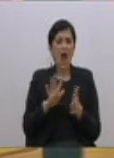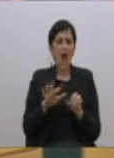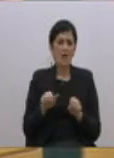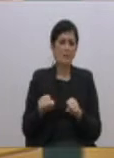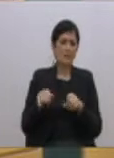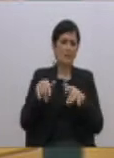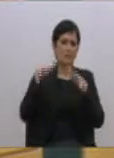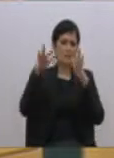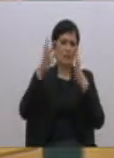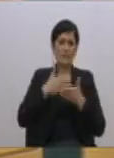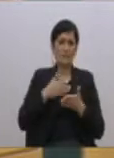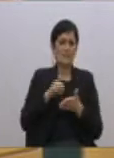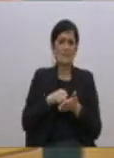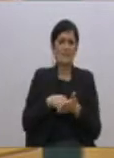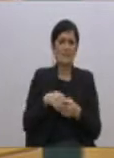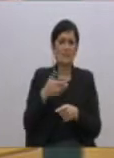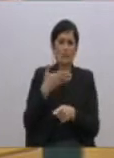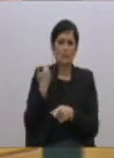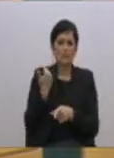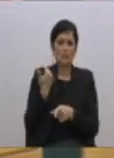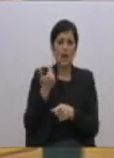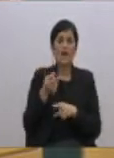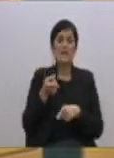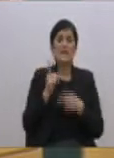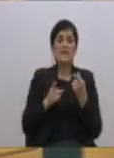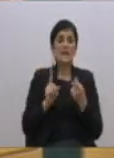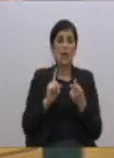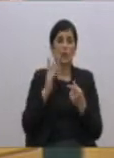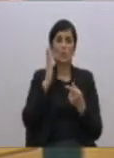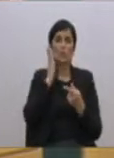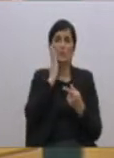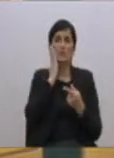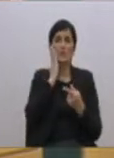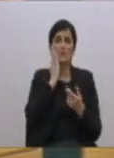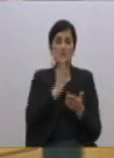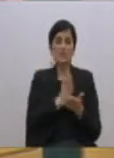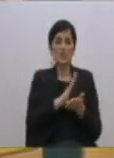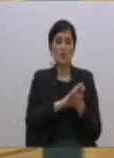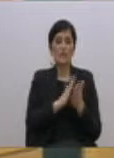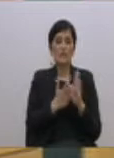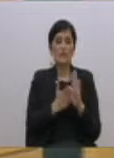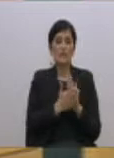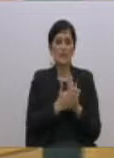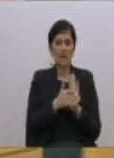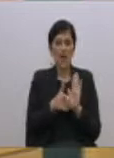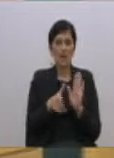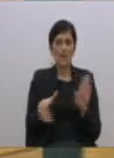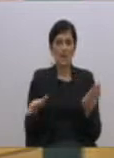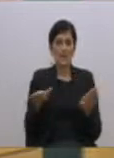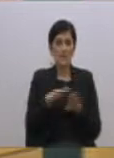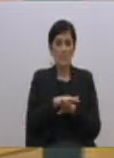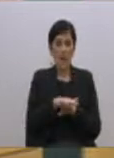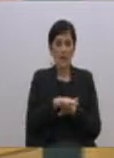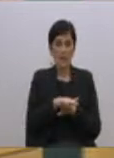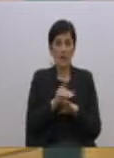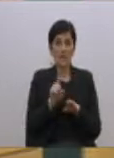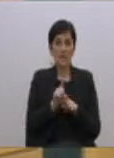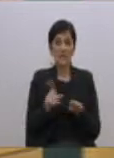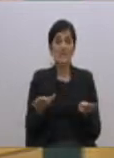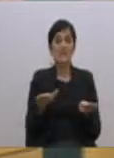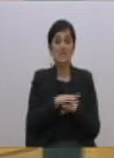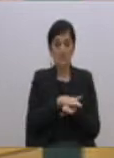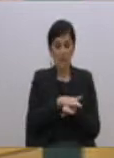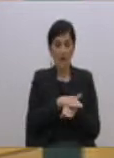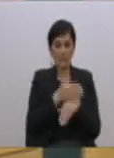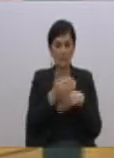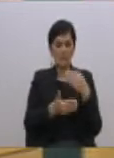შესაქმნელად, არამედ ამ აჟიოტაჟებით რეალურად სინამდვილეში არსებული ვითარება ბევრწილად იფარება ხოლმე და მათ შორის იფარება ის